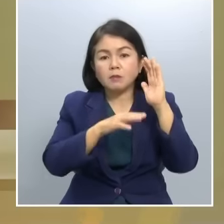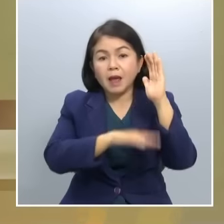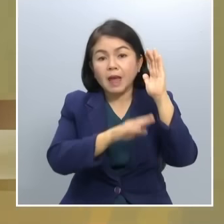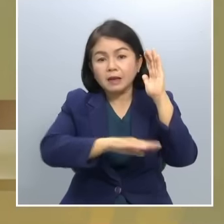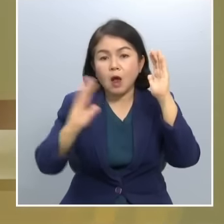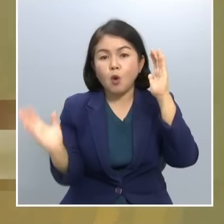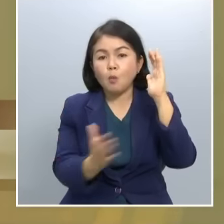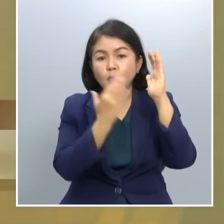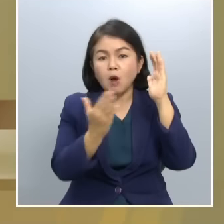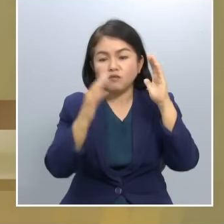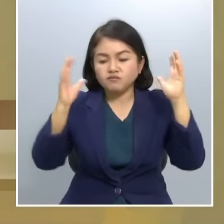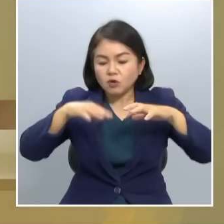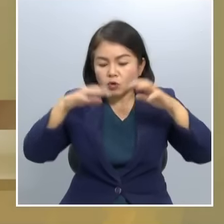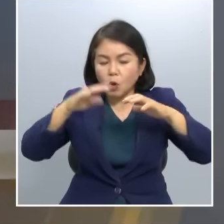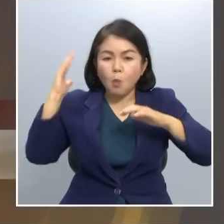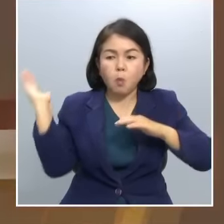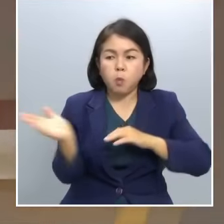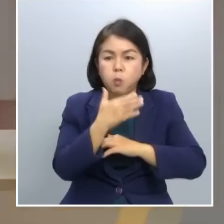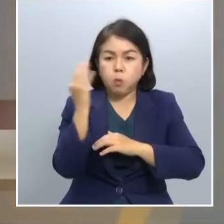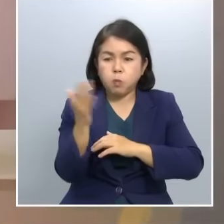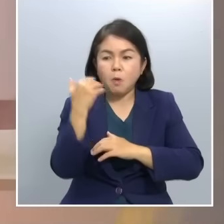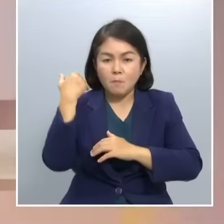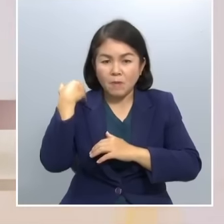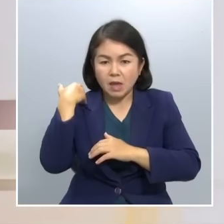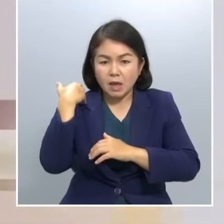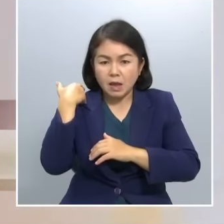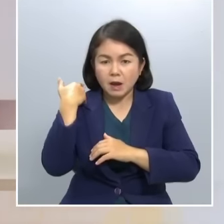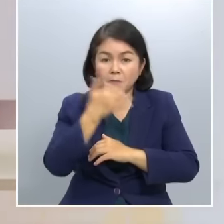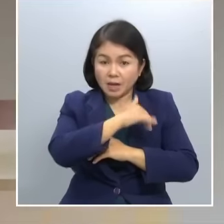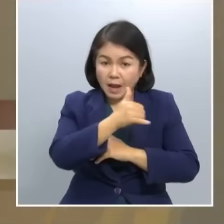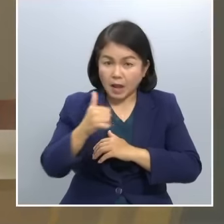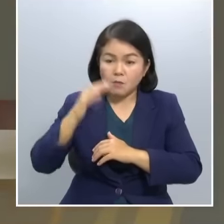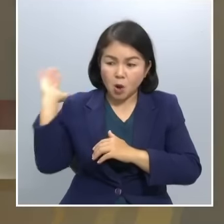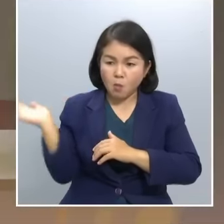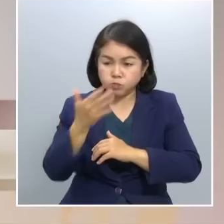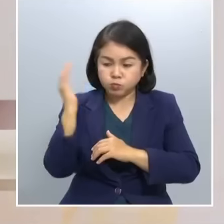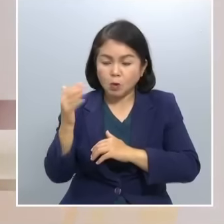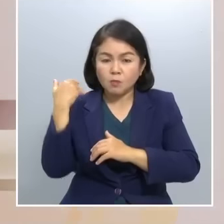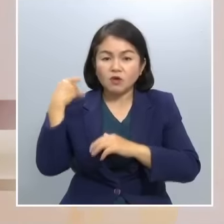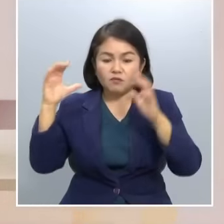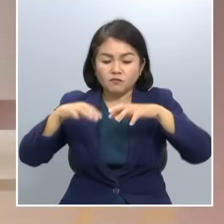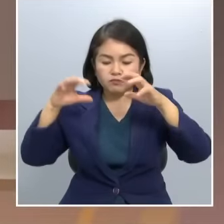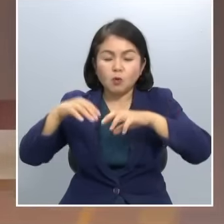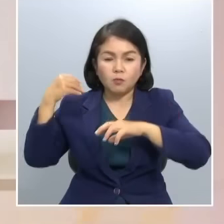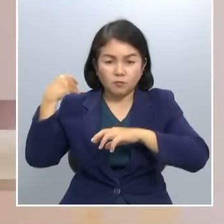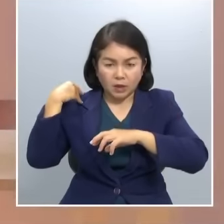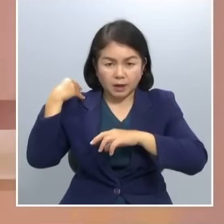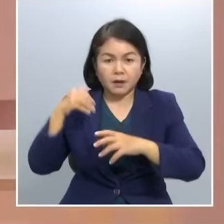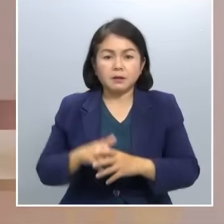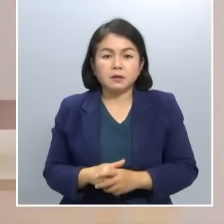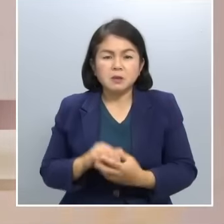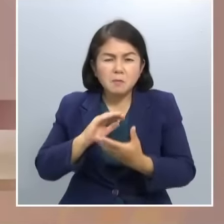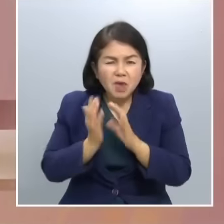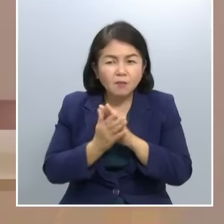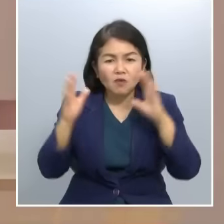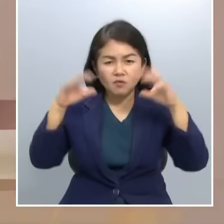ำให้มีฝนฟ้าคะนองกับมีลมกระโชกแรงเกิดขึ้นได้ในบางพื้นที่ค่ะ นี่ฮะอากาศแปรปรวน